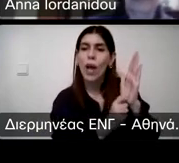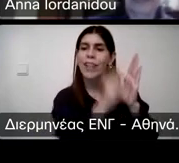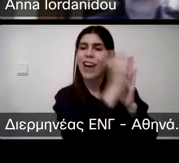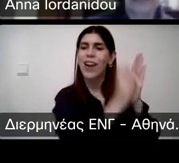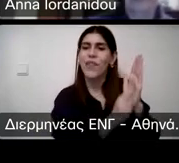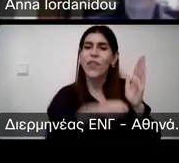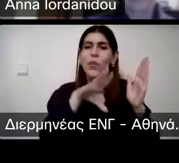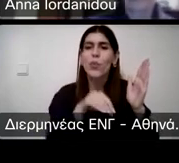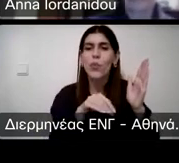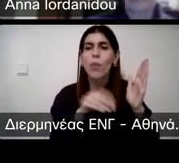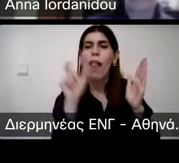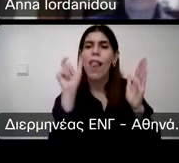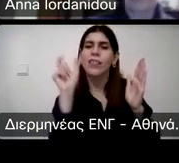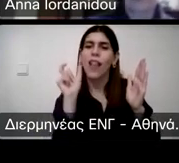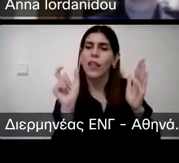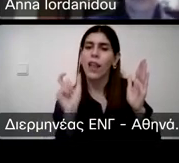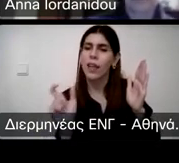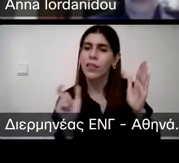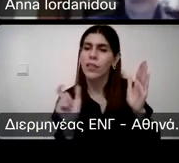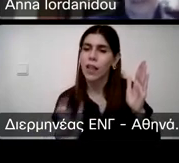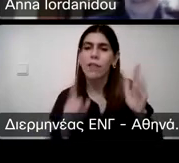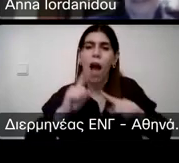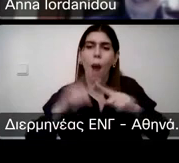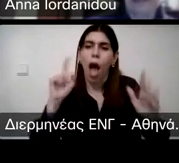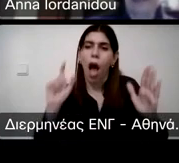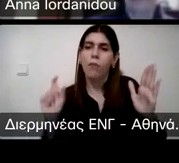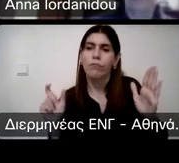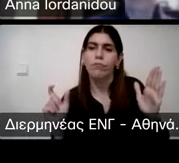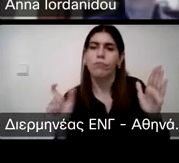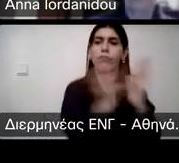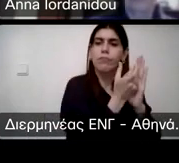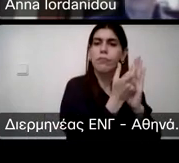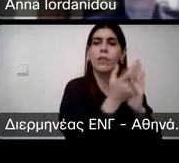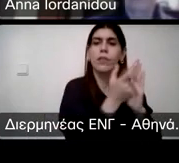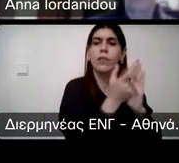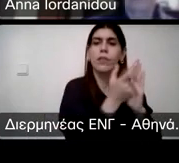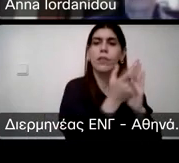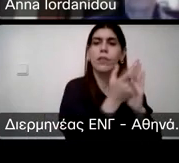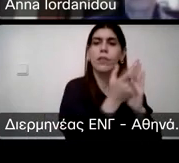που συναντάμε, αλλά να σχολιάσουμε κιόλας, δηλαδή το ότι